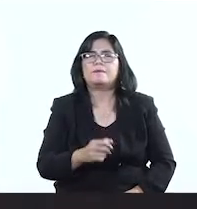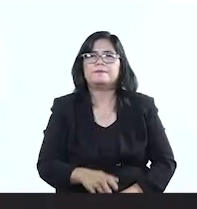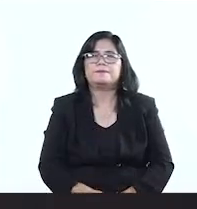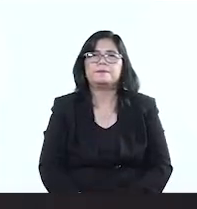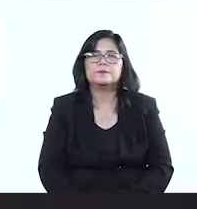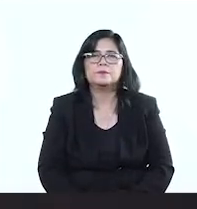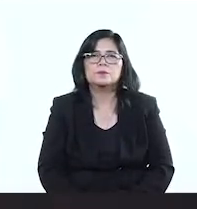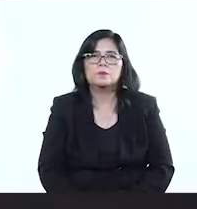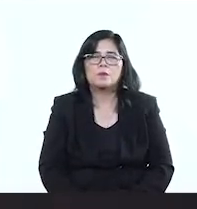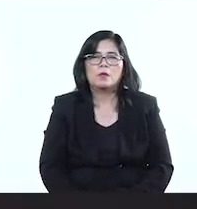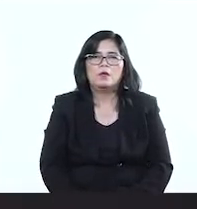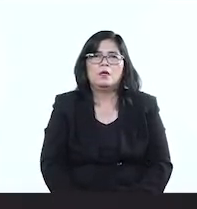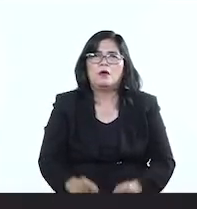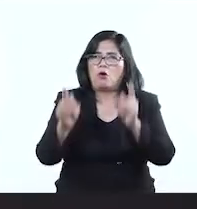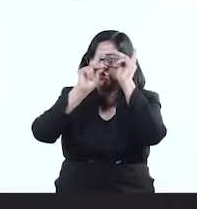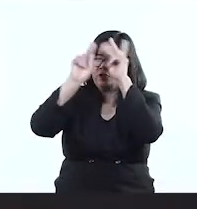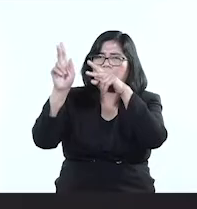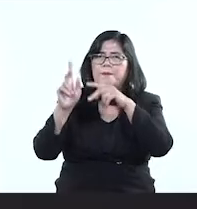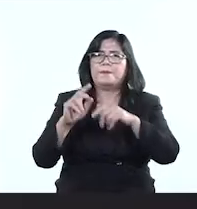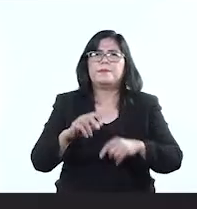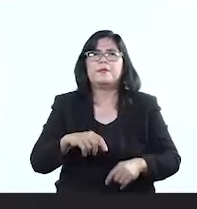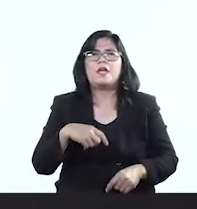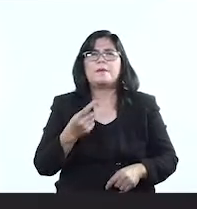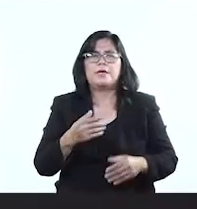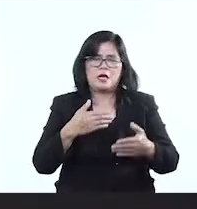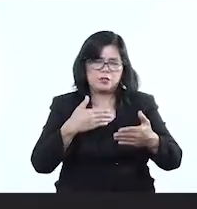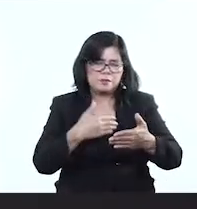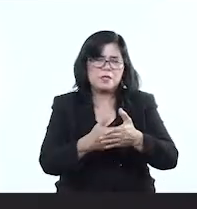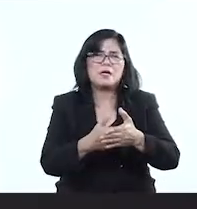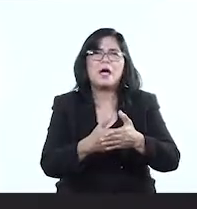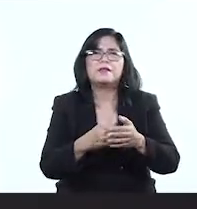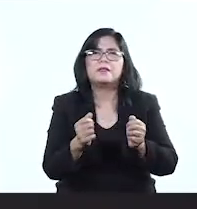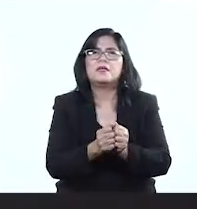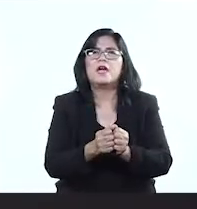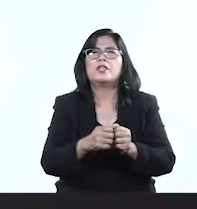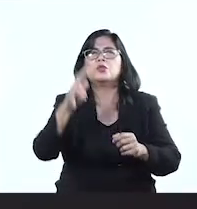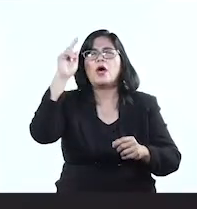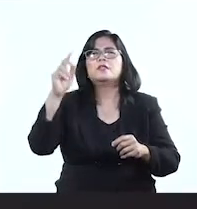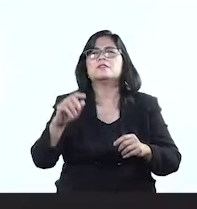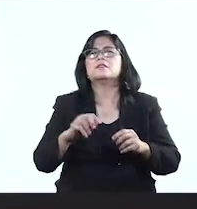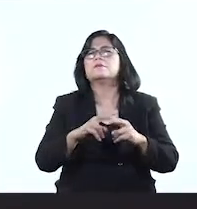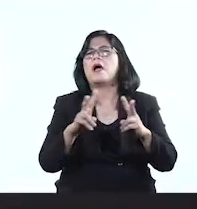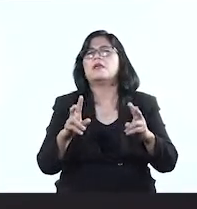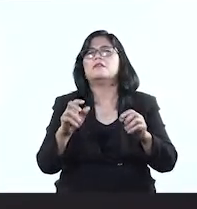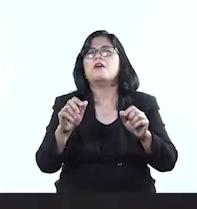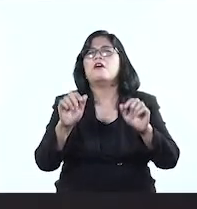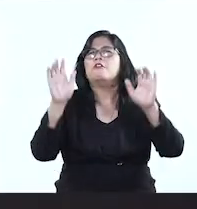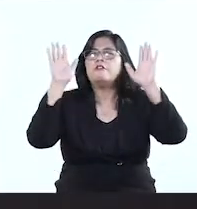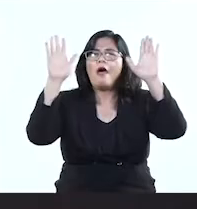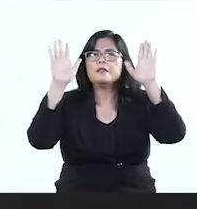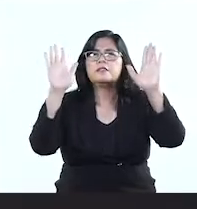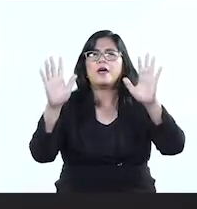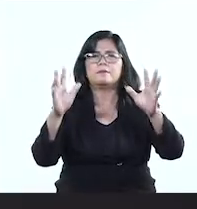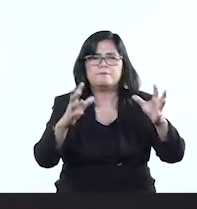orang Hai tapi saya juga jumpai orang-orang semakin dekat dengan Kristus justru makin Dahsyat menjangkau banyak orang baik